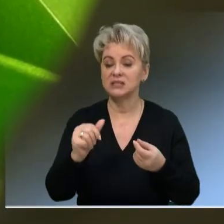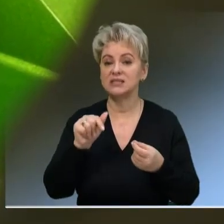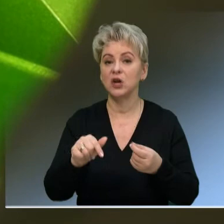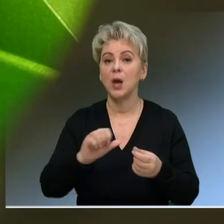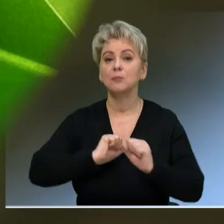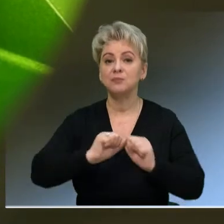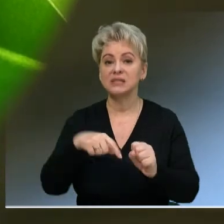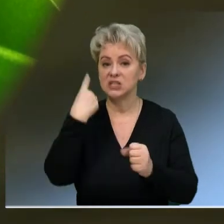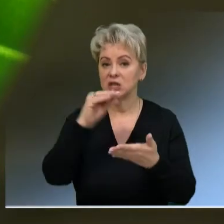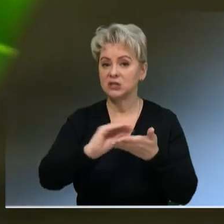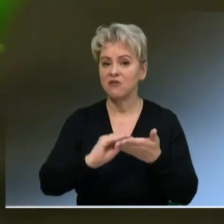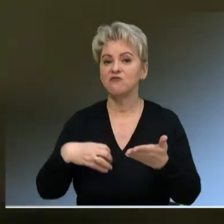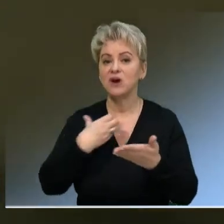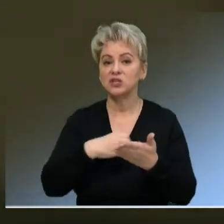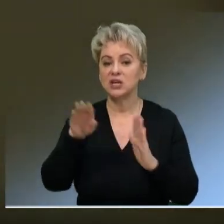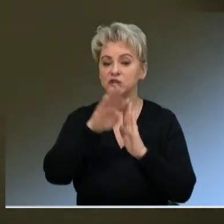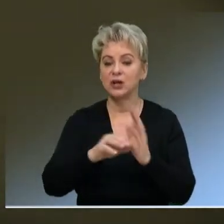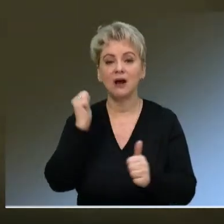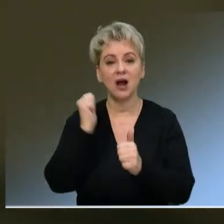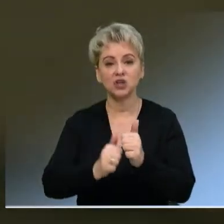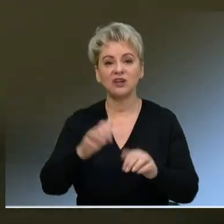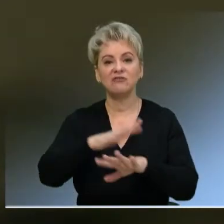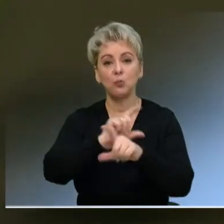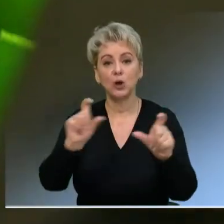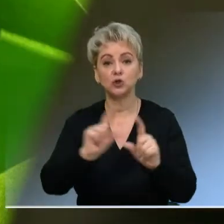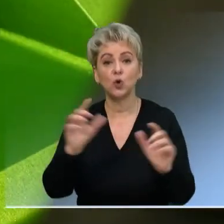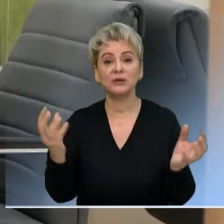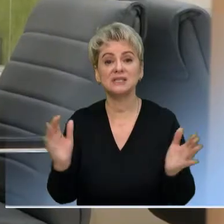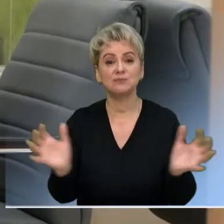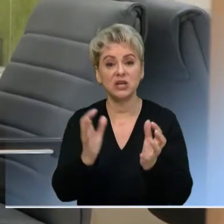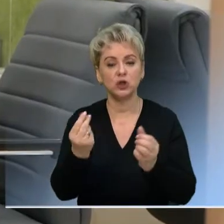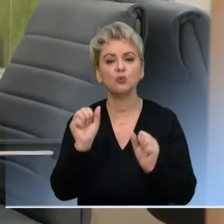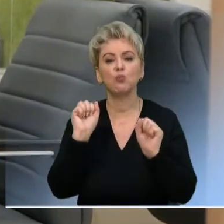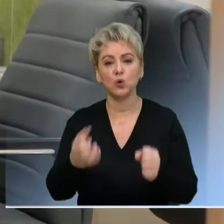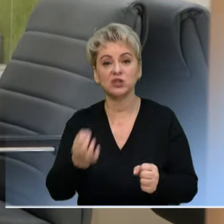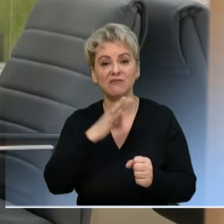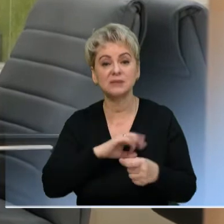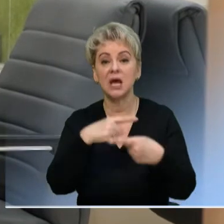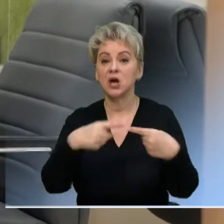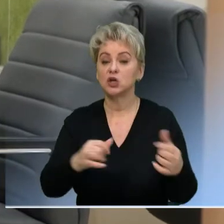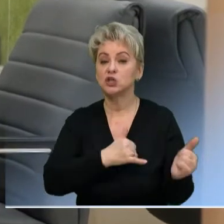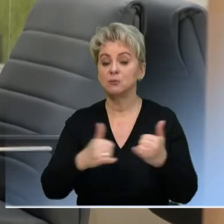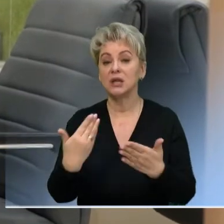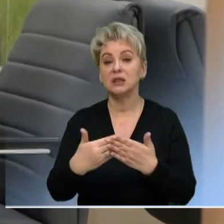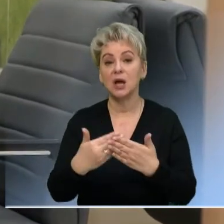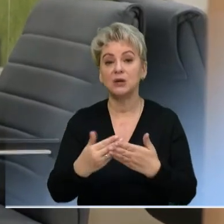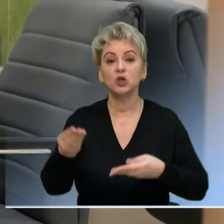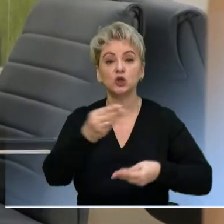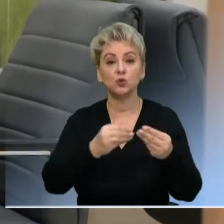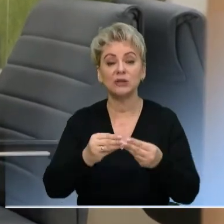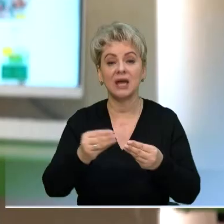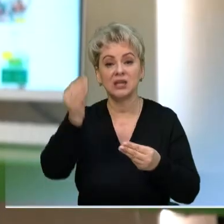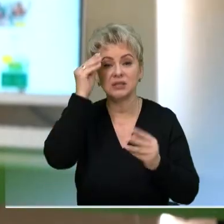персональных данных клиентов – одна из важнейших задач каждого банка. Чтобы сберечь финансы, можно воспользоваться разными услугами, например,